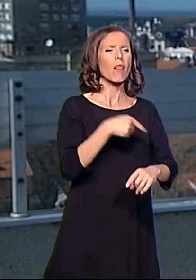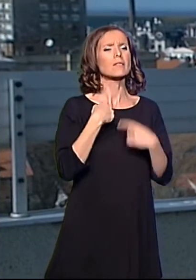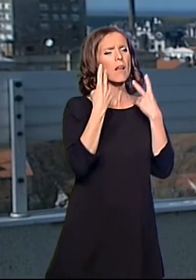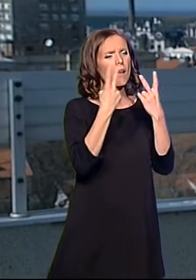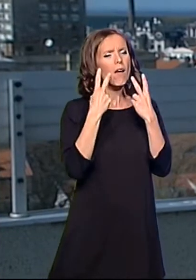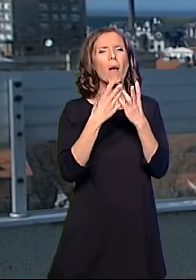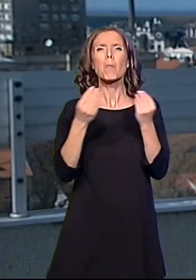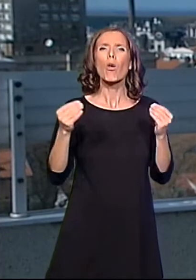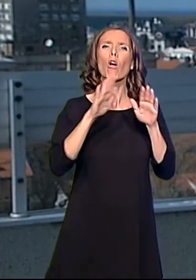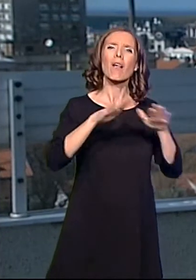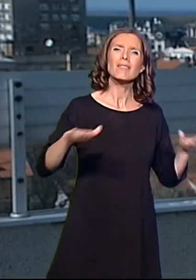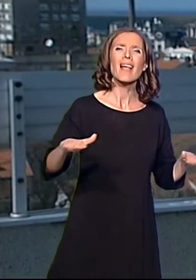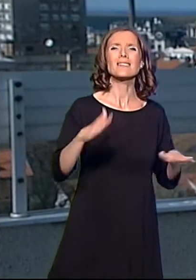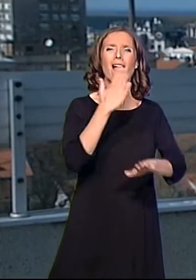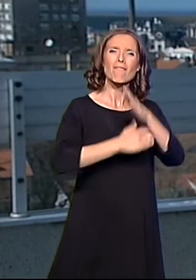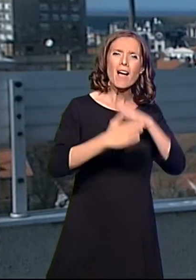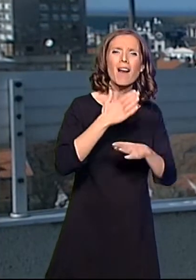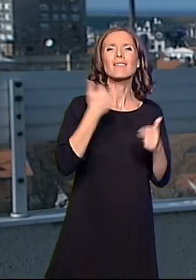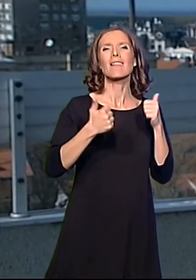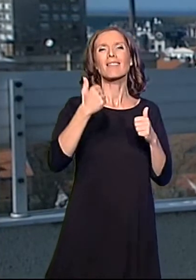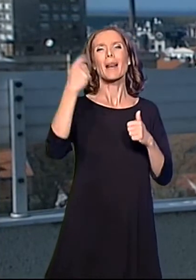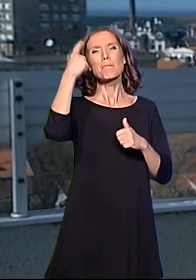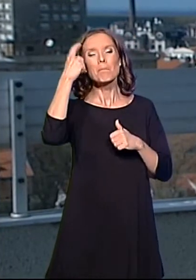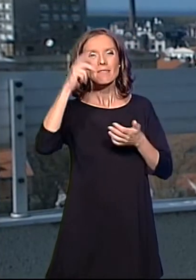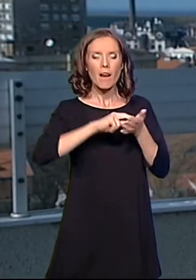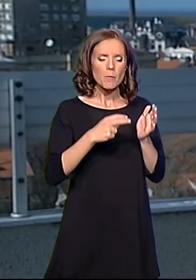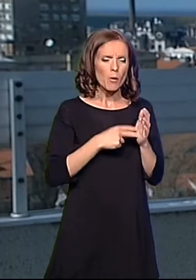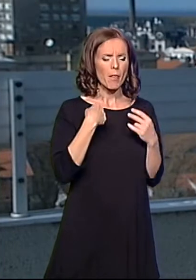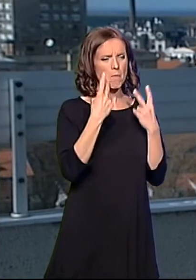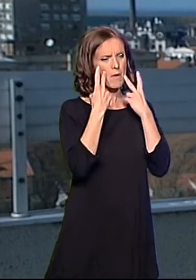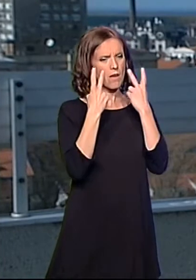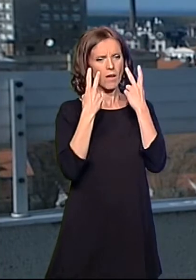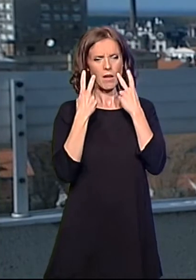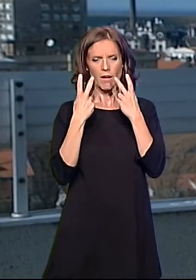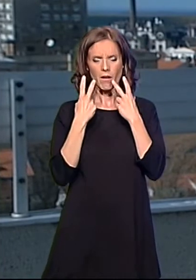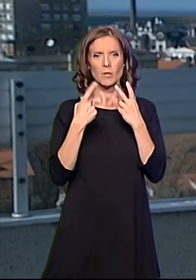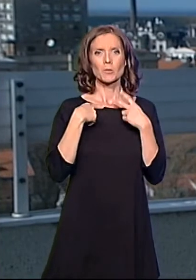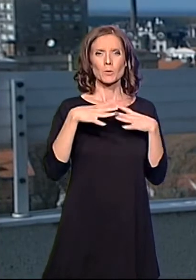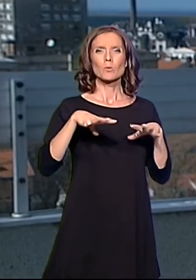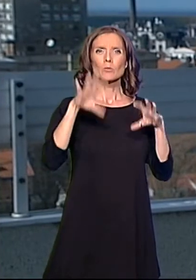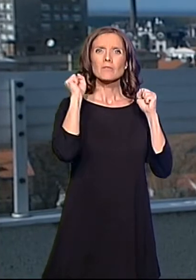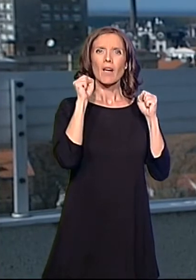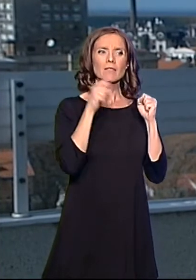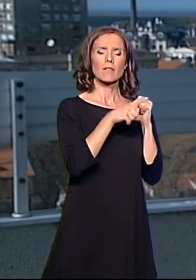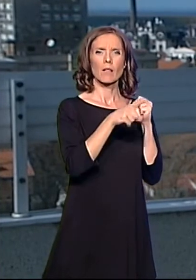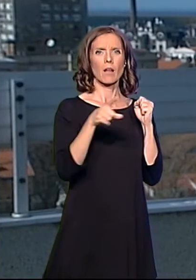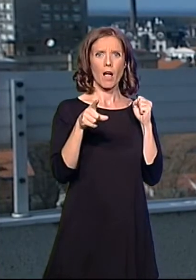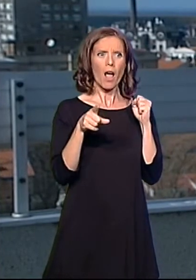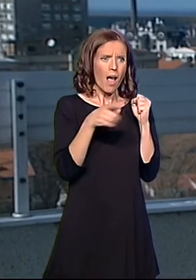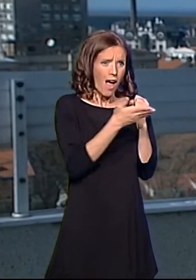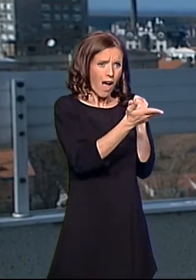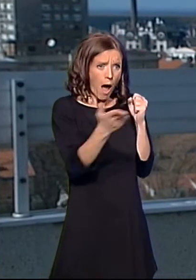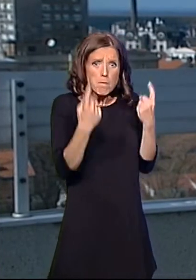invaliditetom ili decu sa mentalnim problemima i shvatila koliko su oni izistinski u